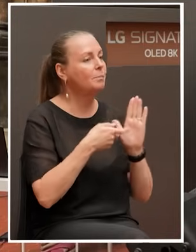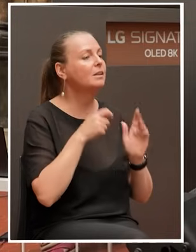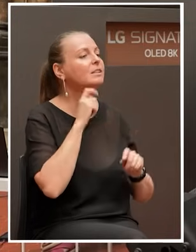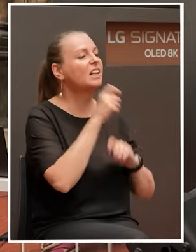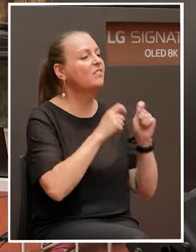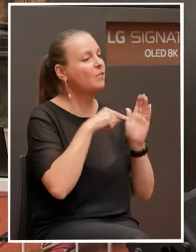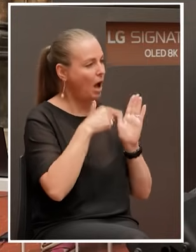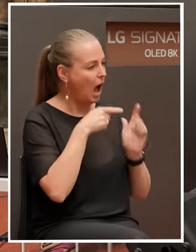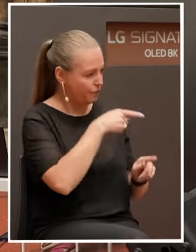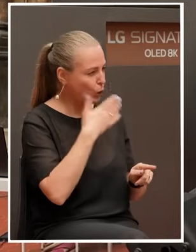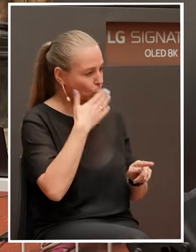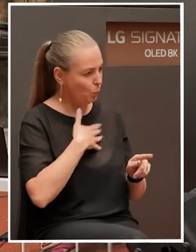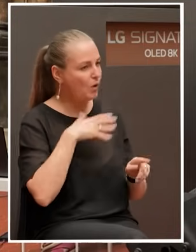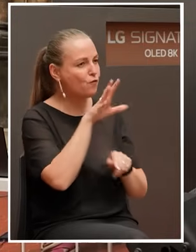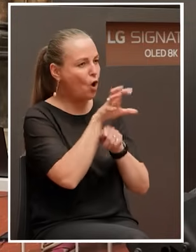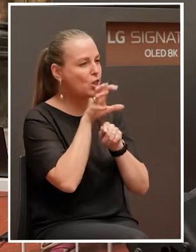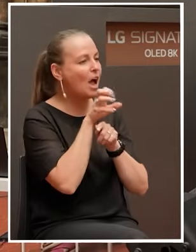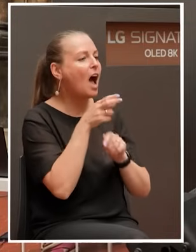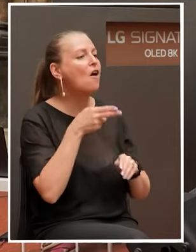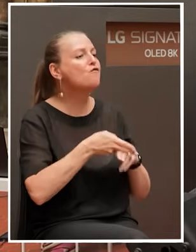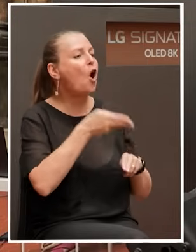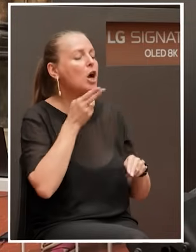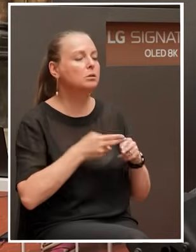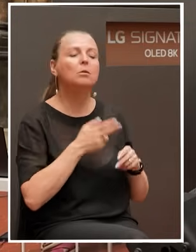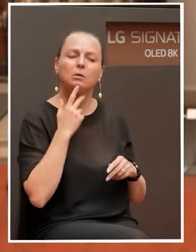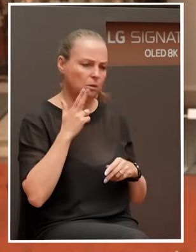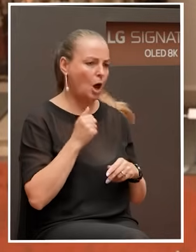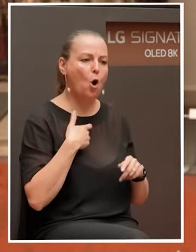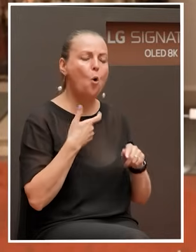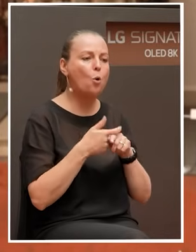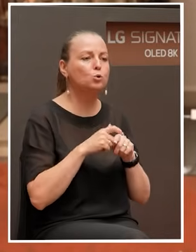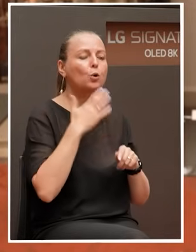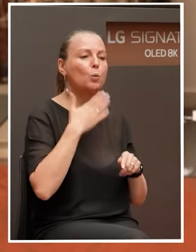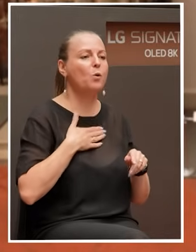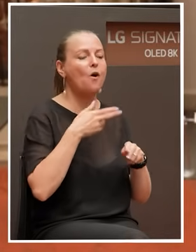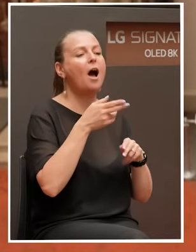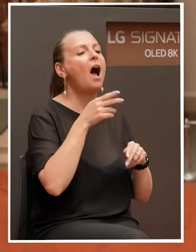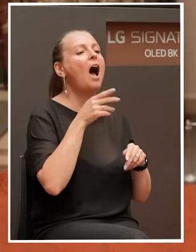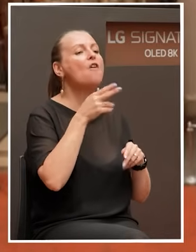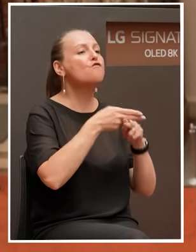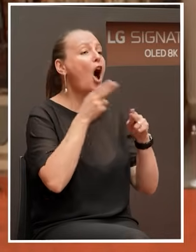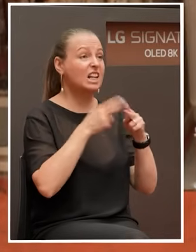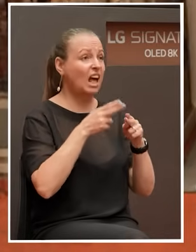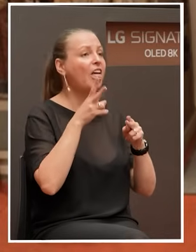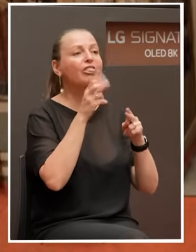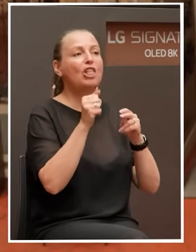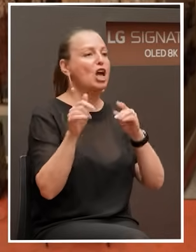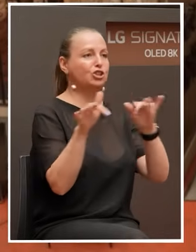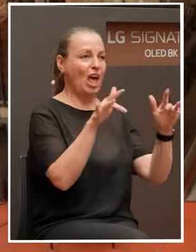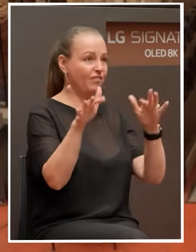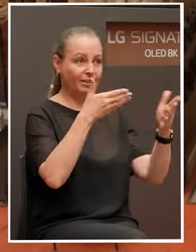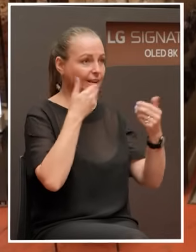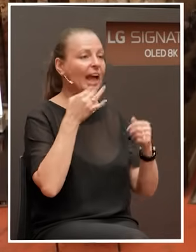вопрос, любите ли вы фотографировать вокзалы. Он говорит, очень люблю. Вокзал не шевелится, ему не надо говорить, сделайте приятную улыбку. Да,